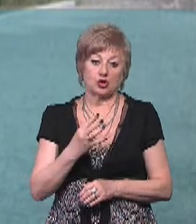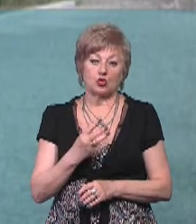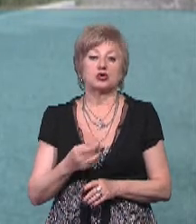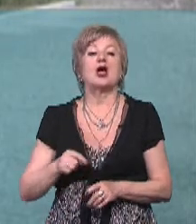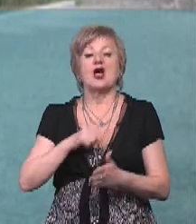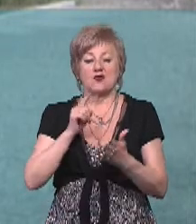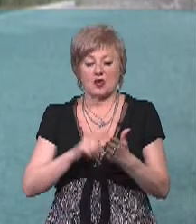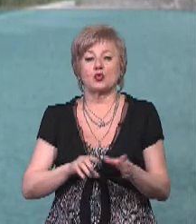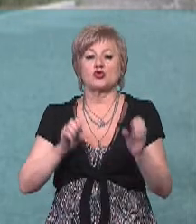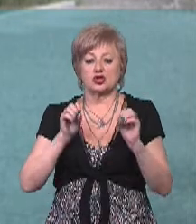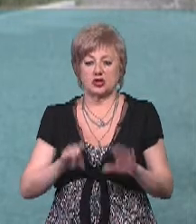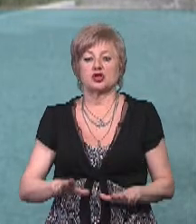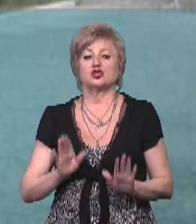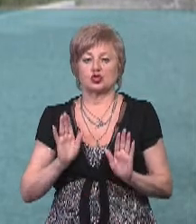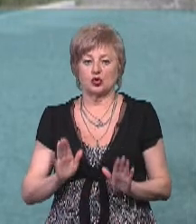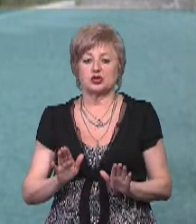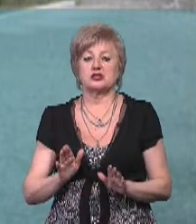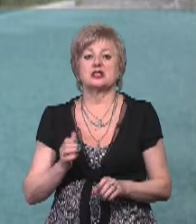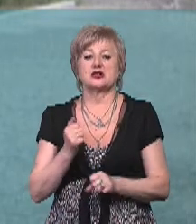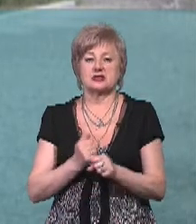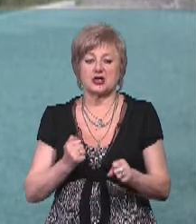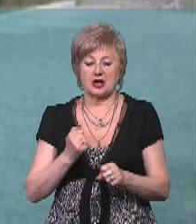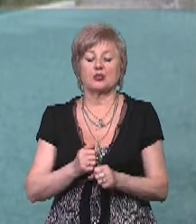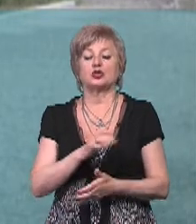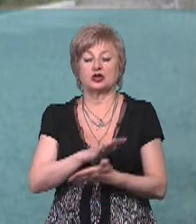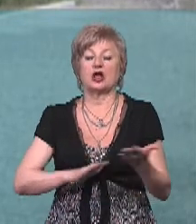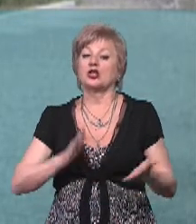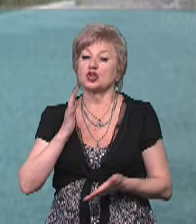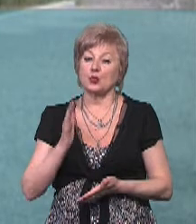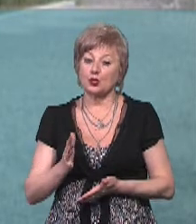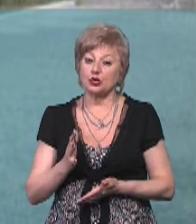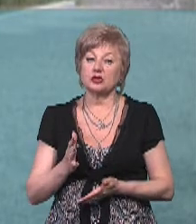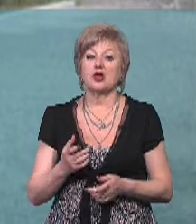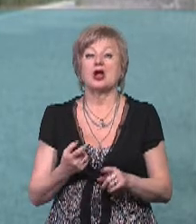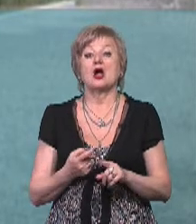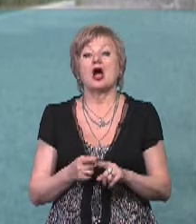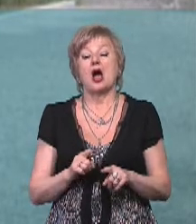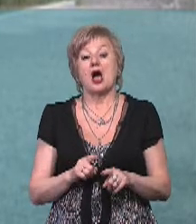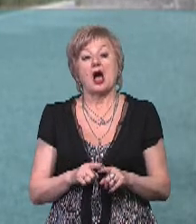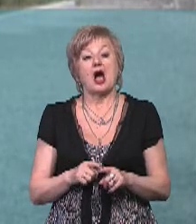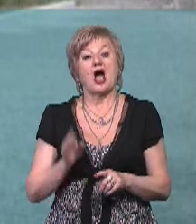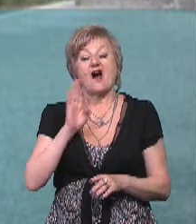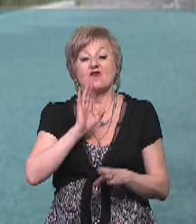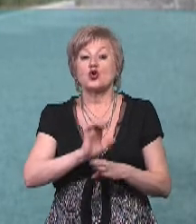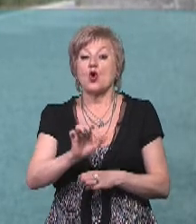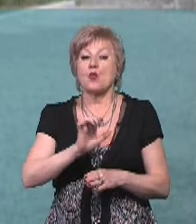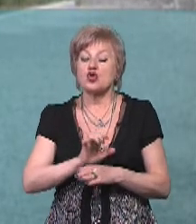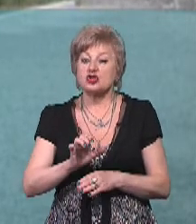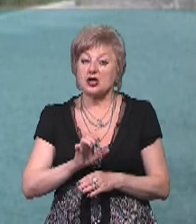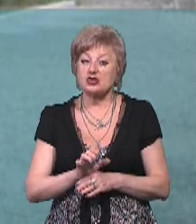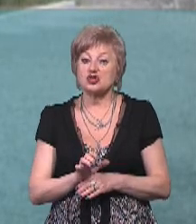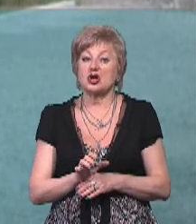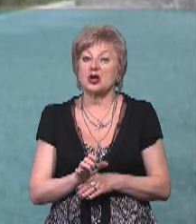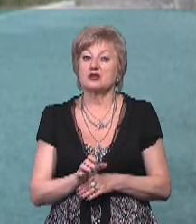вирішується. Якщо є десь і воно працює, то воно буде працювати і надалі. Тому, а з приводу водопостачання,